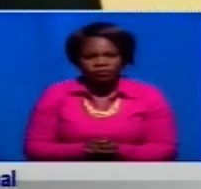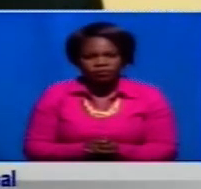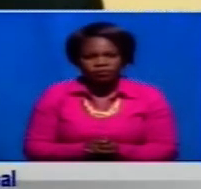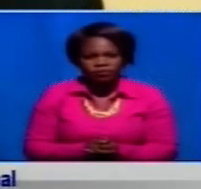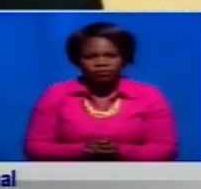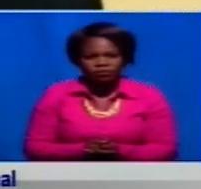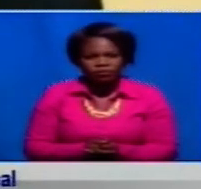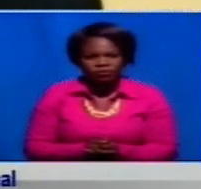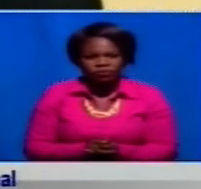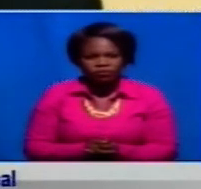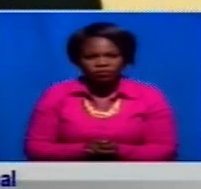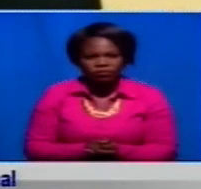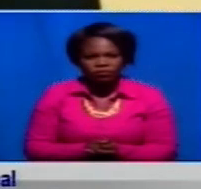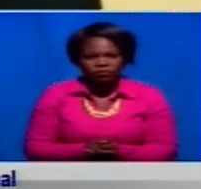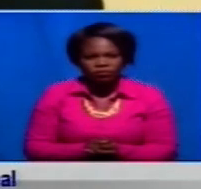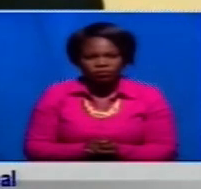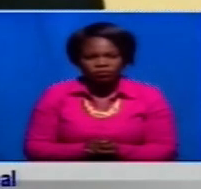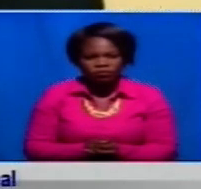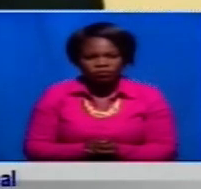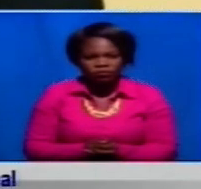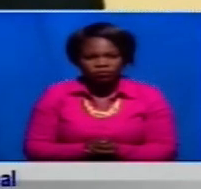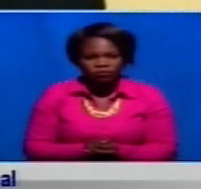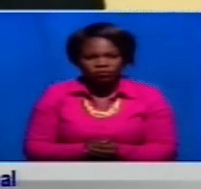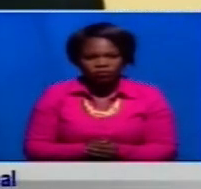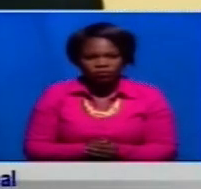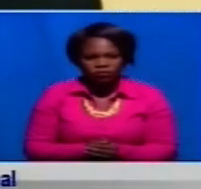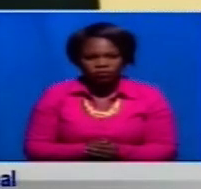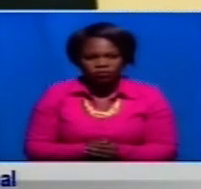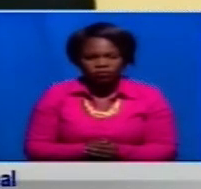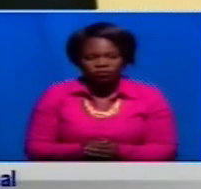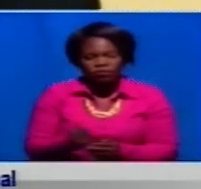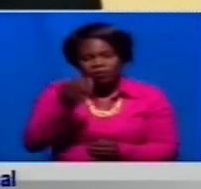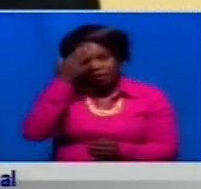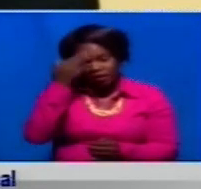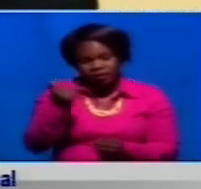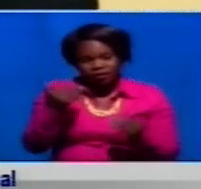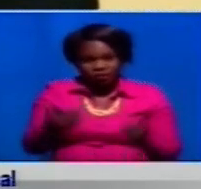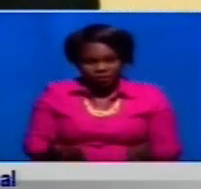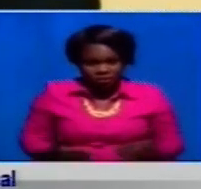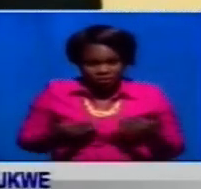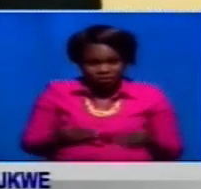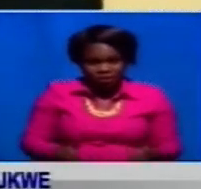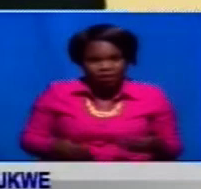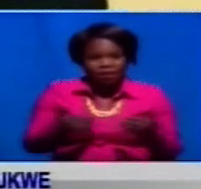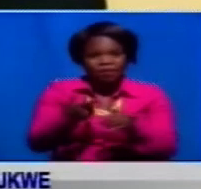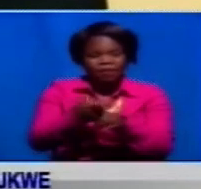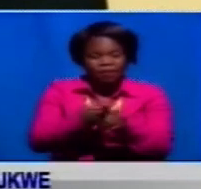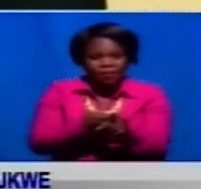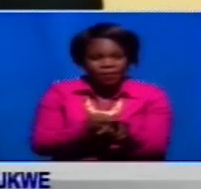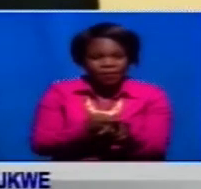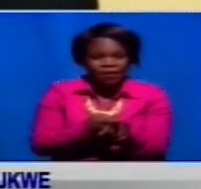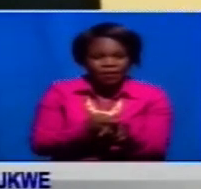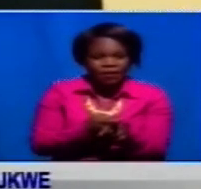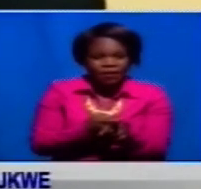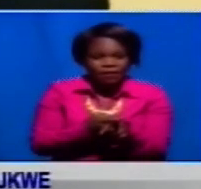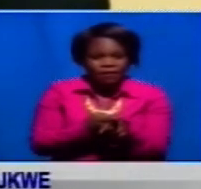国都是一个好朋友，因为中国一直给予我们很大的支持。 And that's why we are very delighted that since President